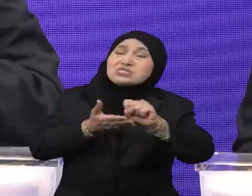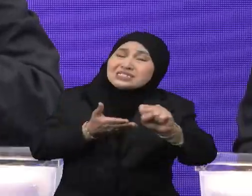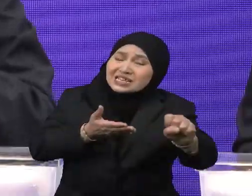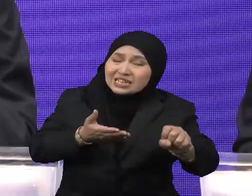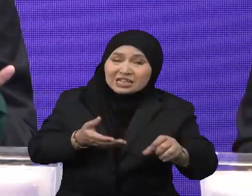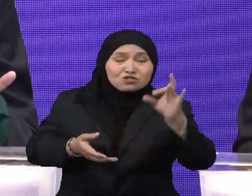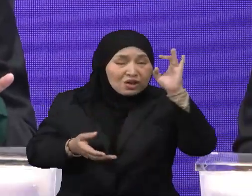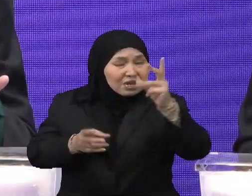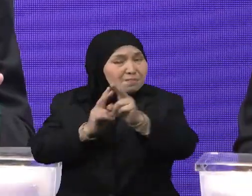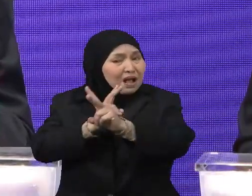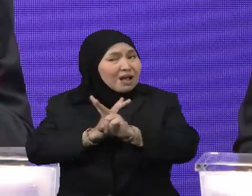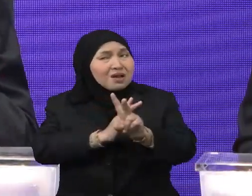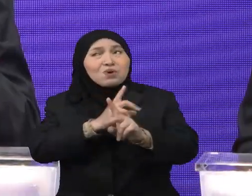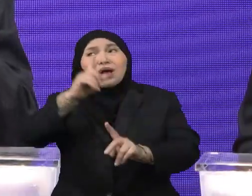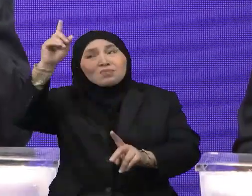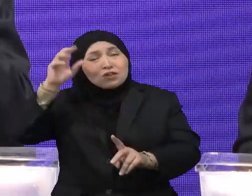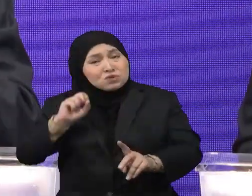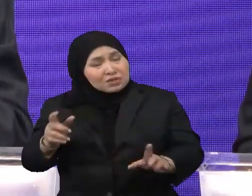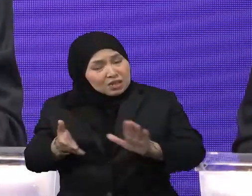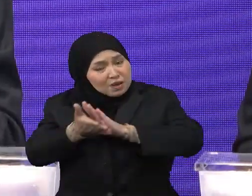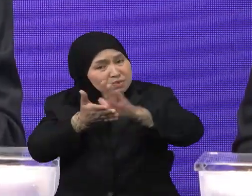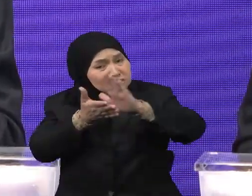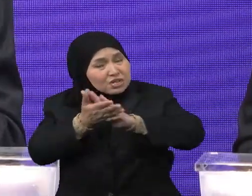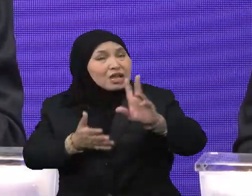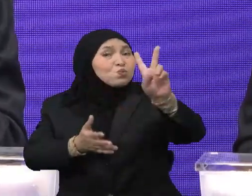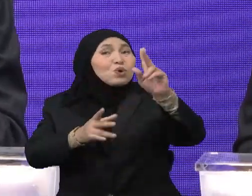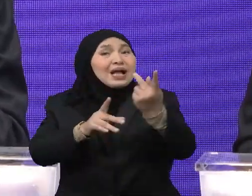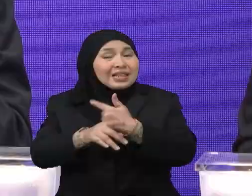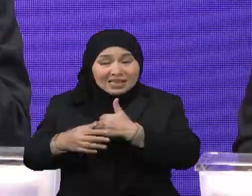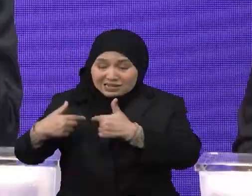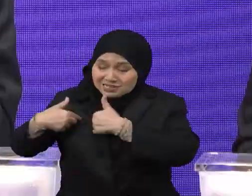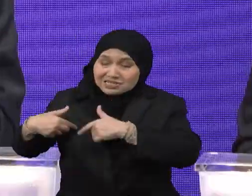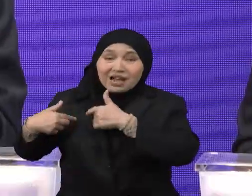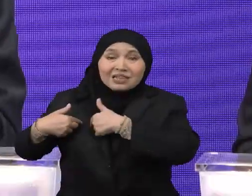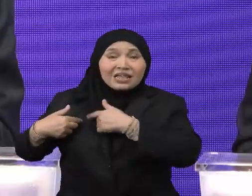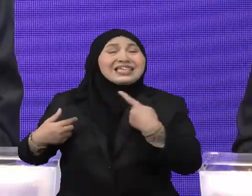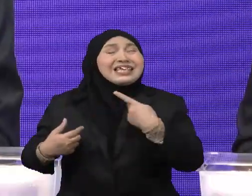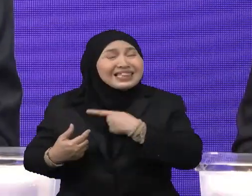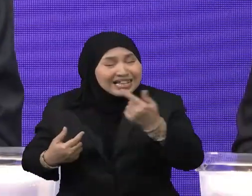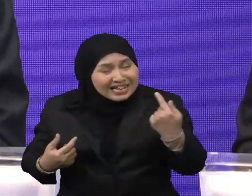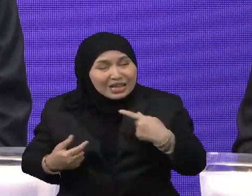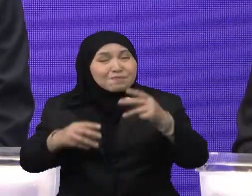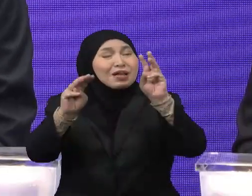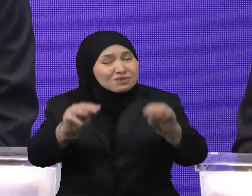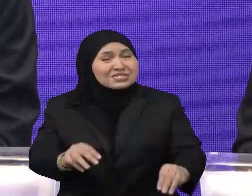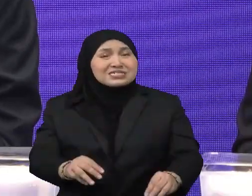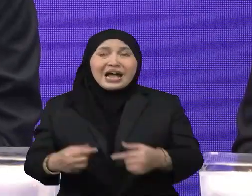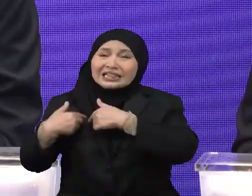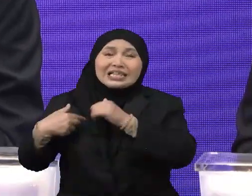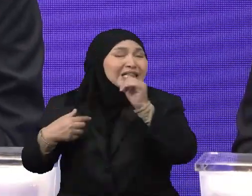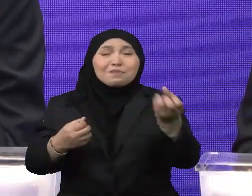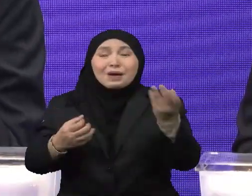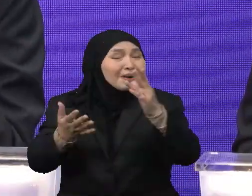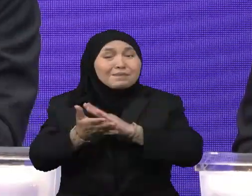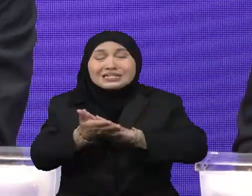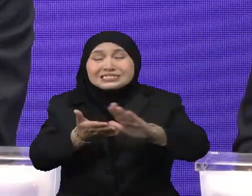Alaihi Wasallam hati dia dibersihkan dua kali kita ini masalah hatinya takwa pun tak bersih ini